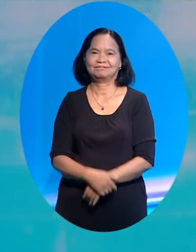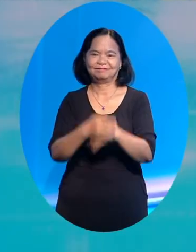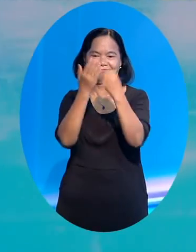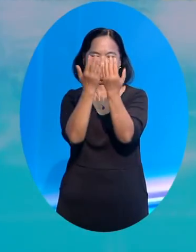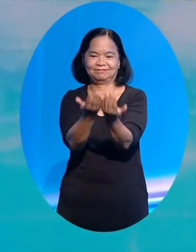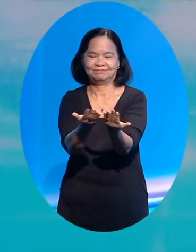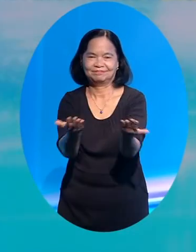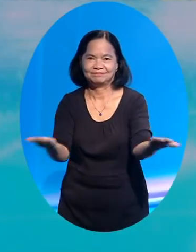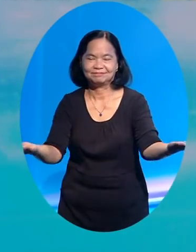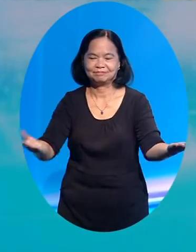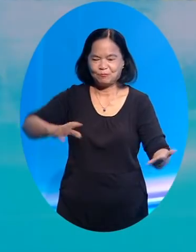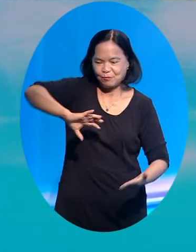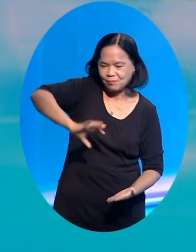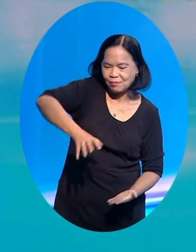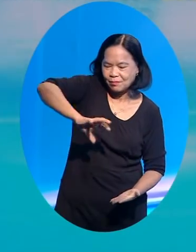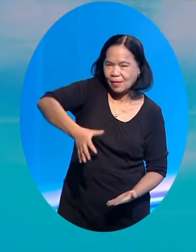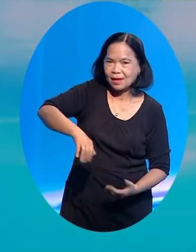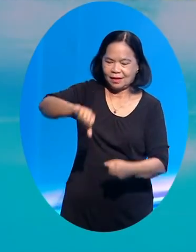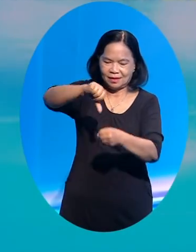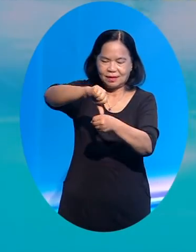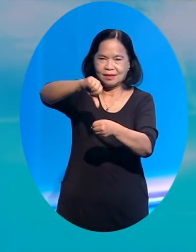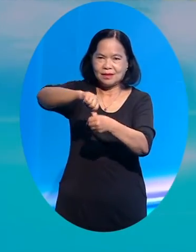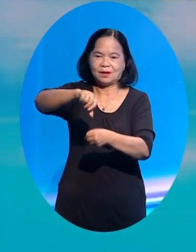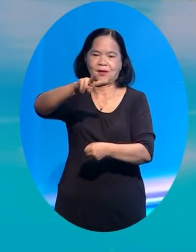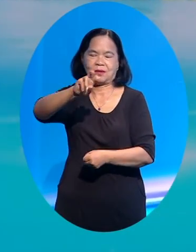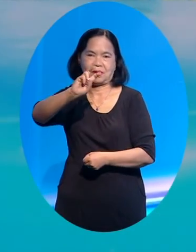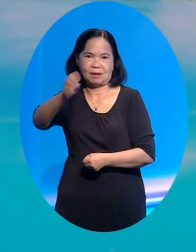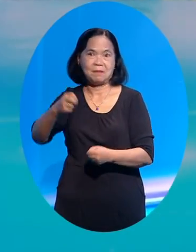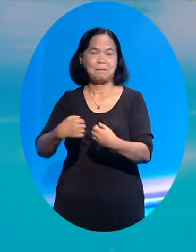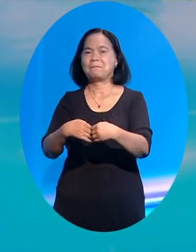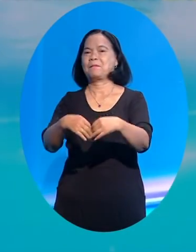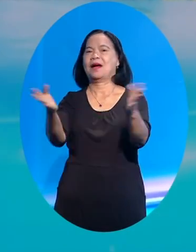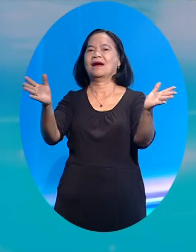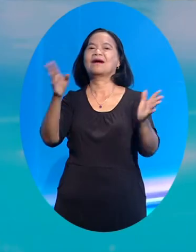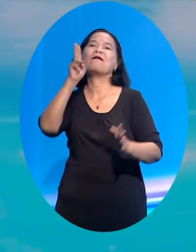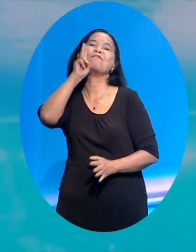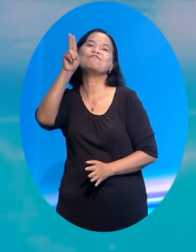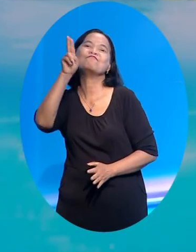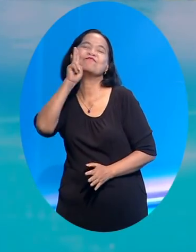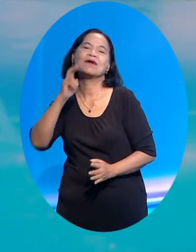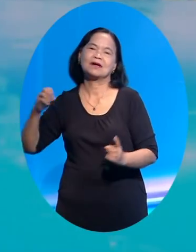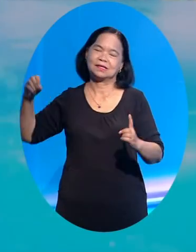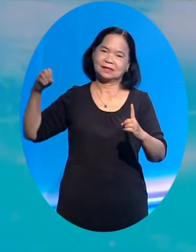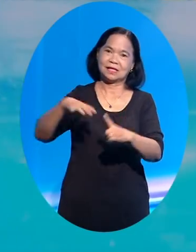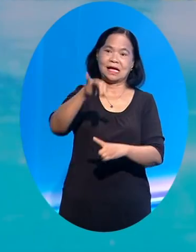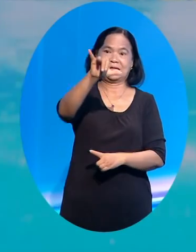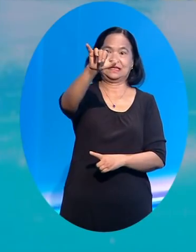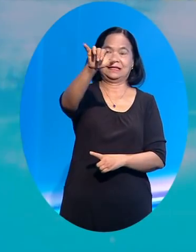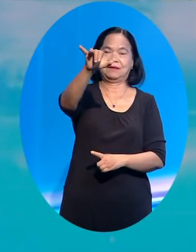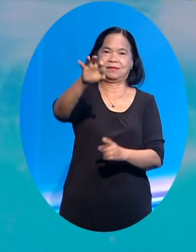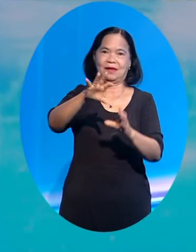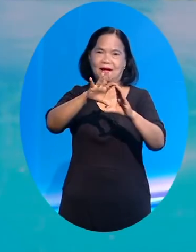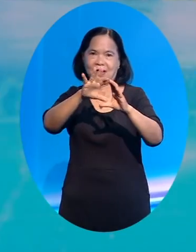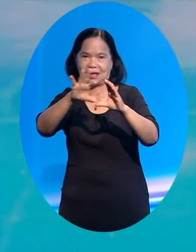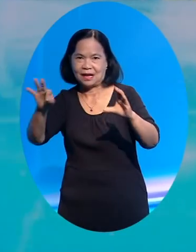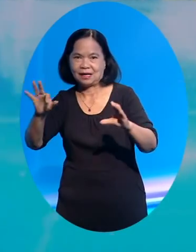Triển lãm quốc tế Máy móc thiết bị ngành dầu khí 2022 đã chính thức khai mạc tại Vũng Tàu với sự tham gia của hơn 60 công ty do